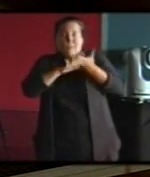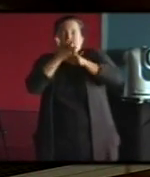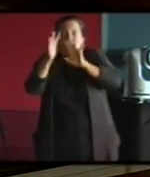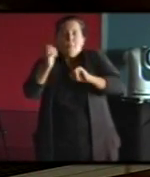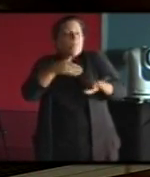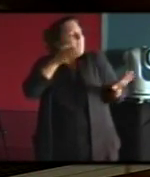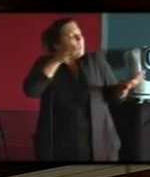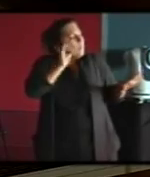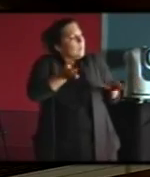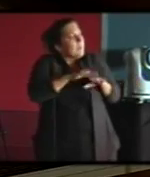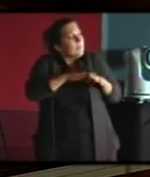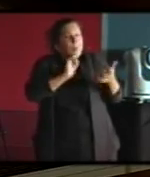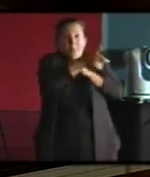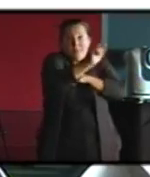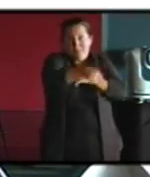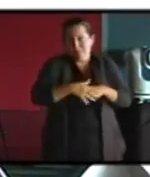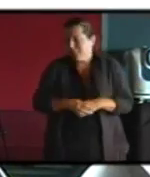Je vous entends, mais alors là.